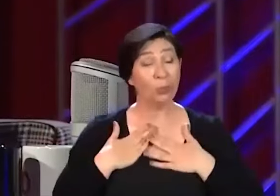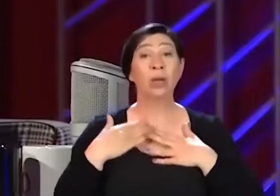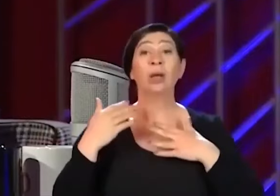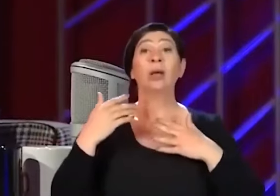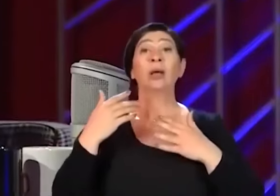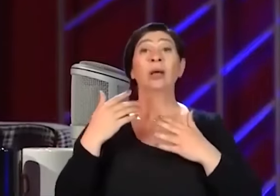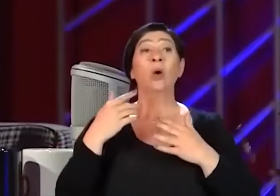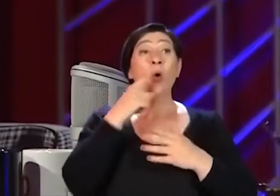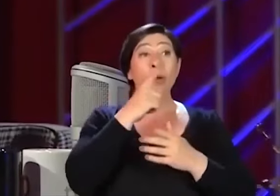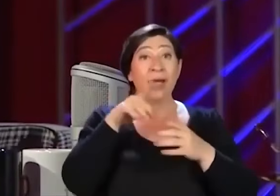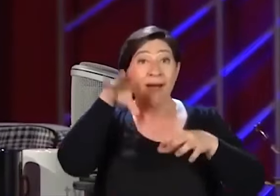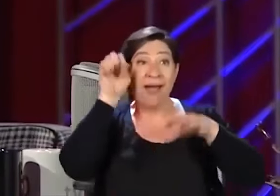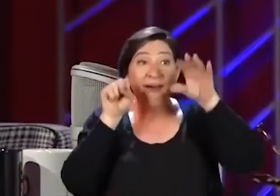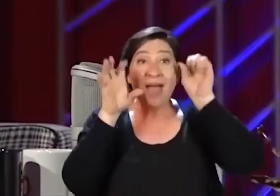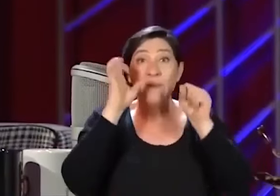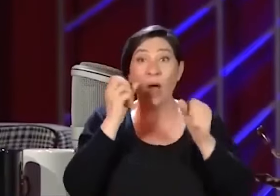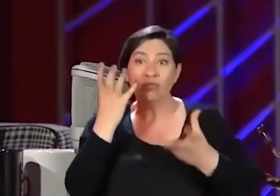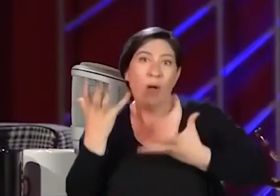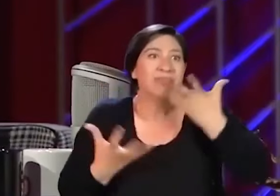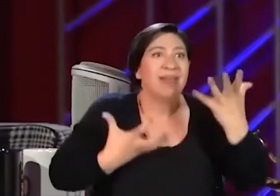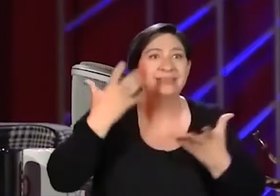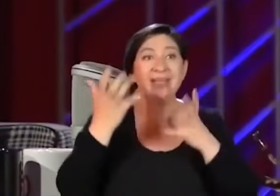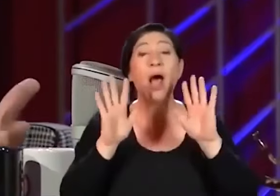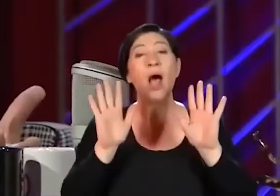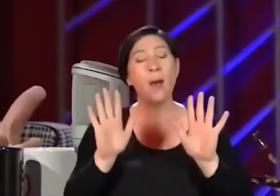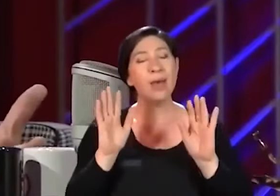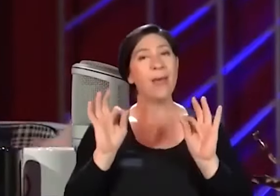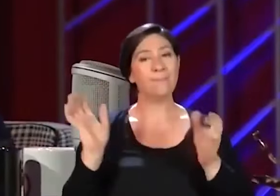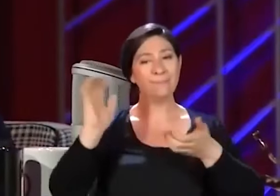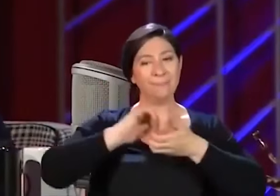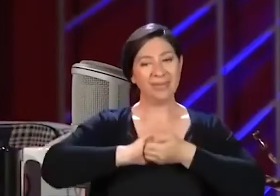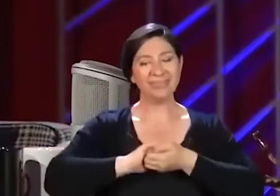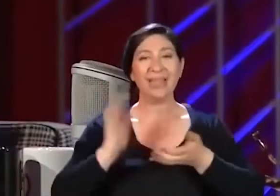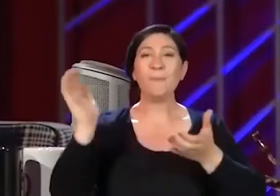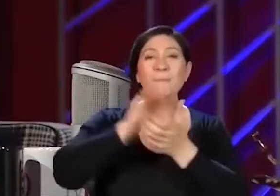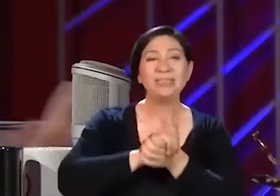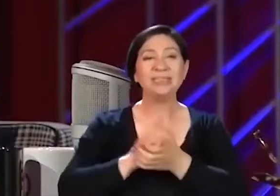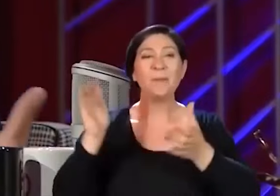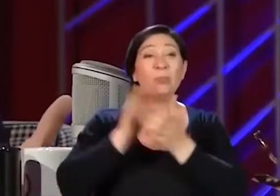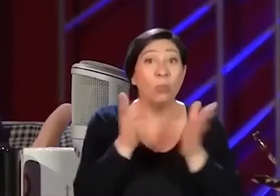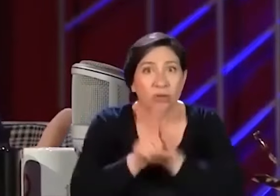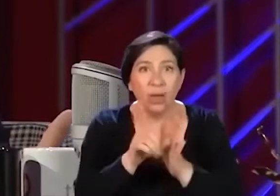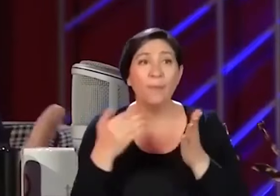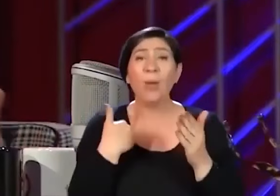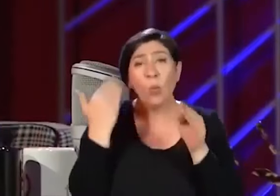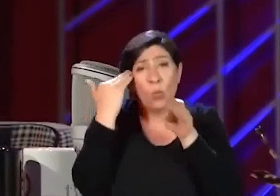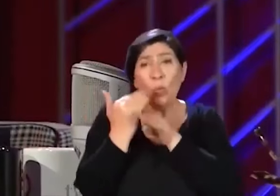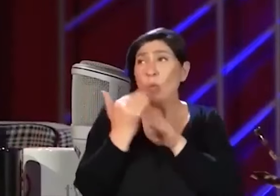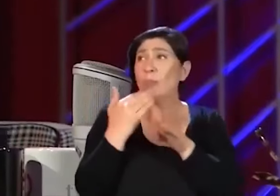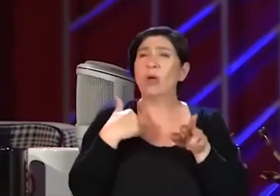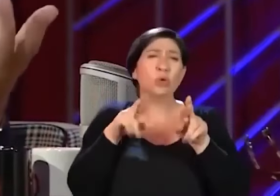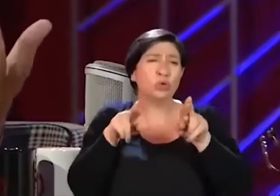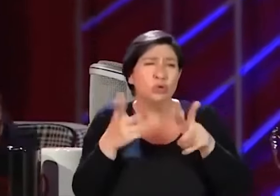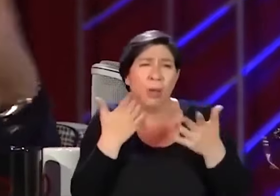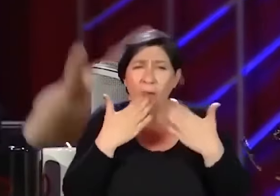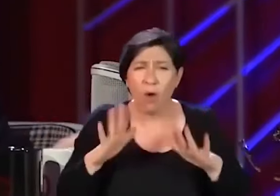oradaki kavramlar da çok böyle ateşlidir ama hep barıştıran oldum. Nasıl başardım? Vallahi başardım. Uyumlu bir insanım. Hmm.